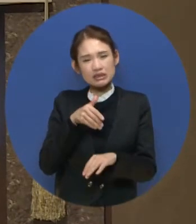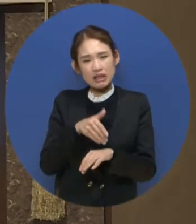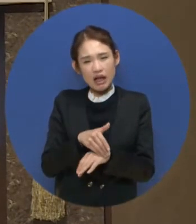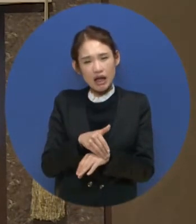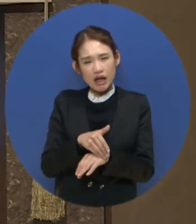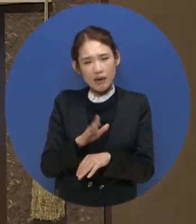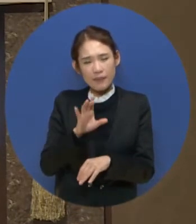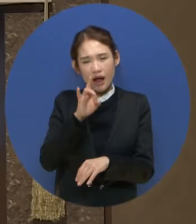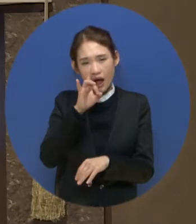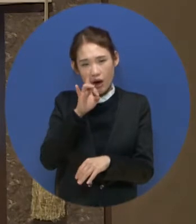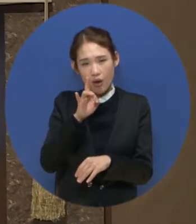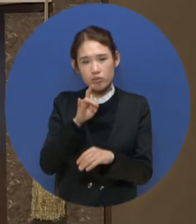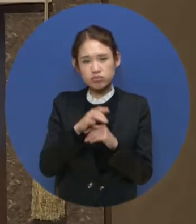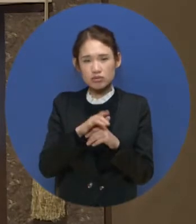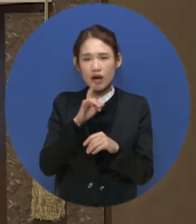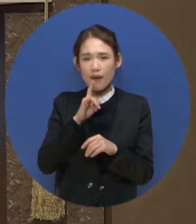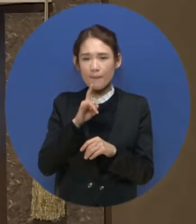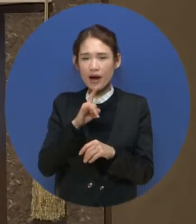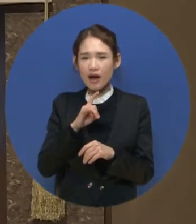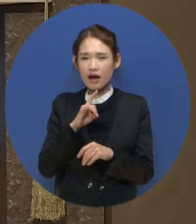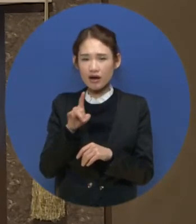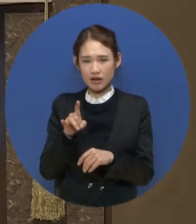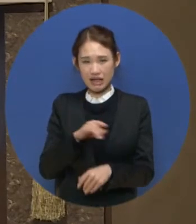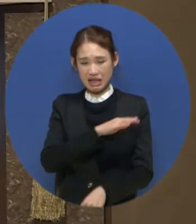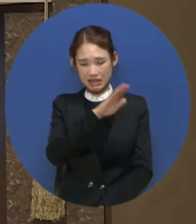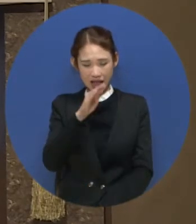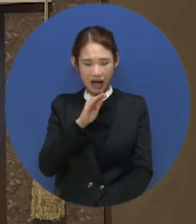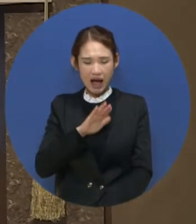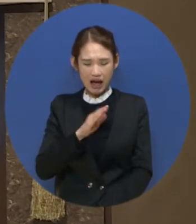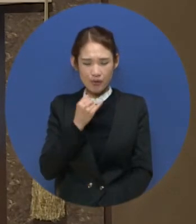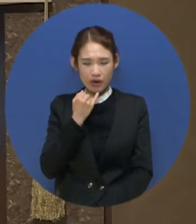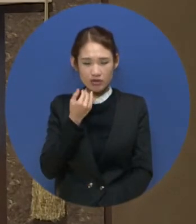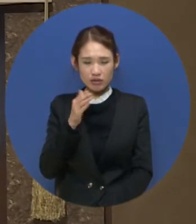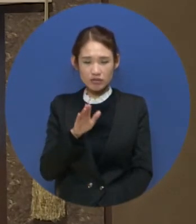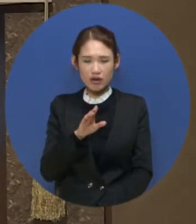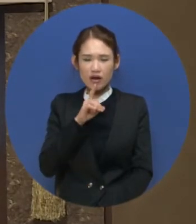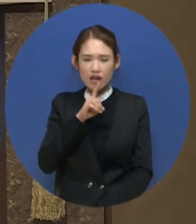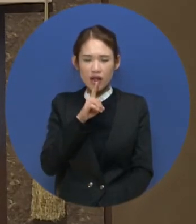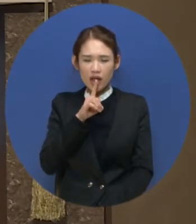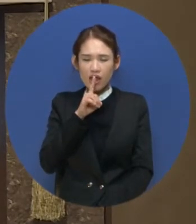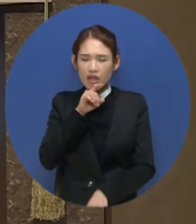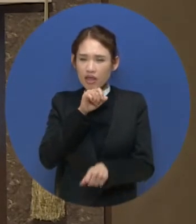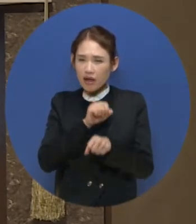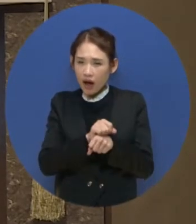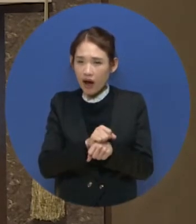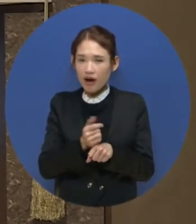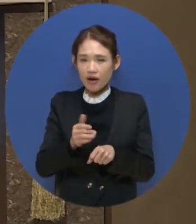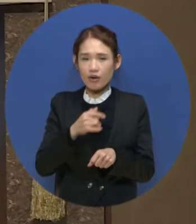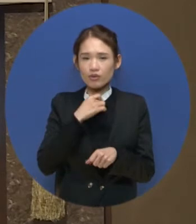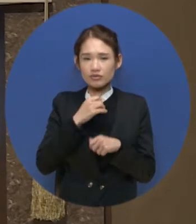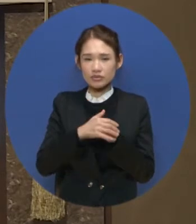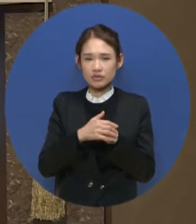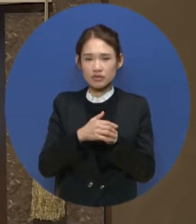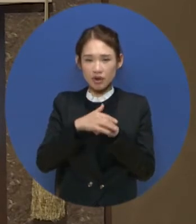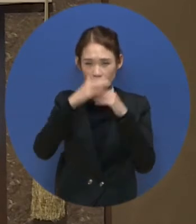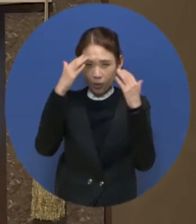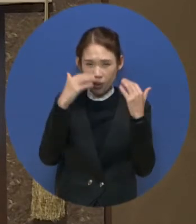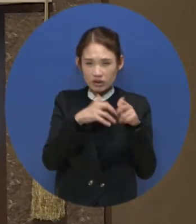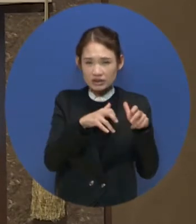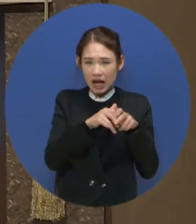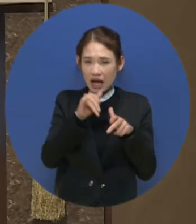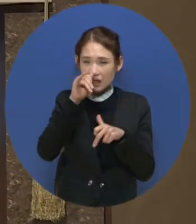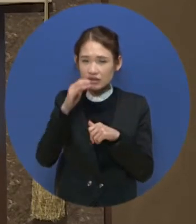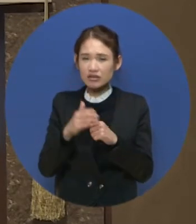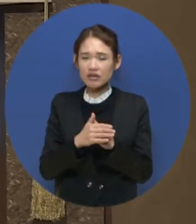그래서 말만 하면 된다. 우리 애는 딴거다 괜찮은데 말만 좀 하면 좋겠다. 그래서 모든 장애가